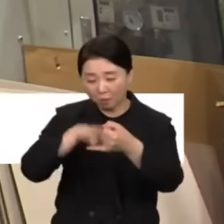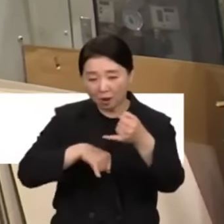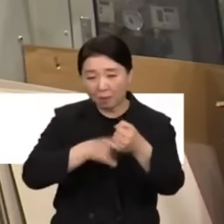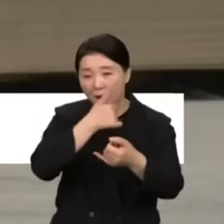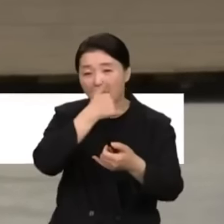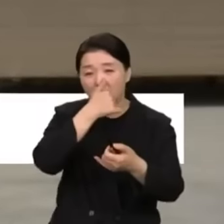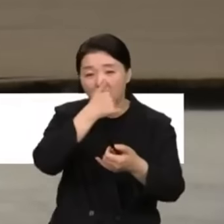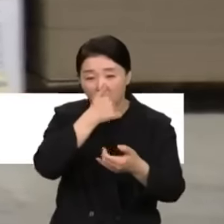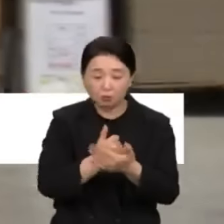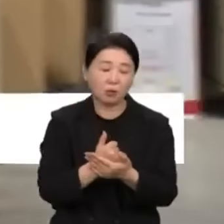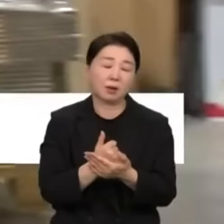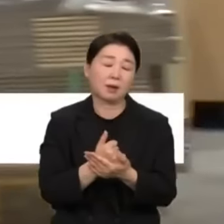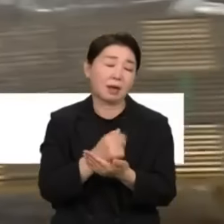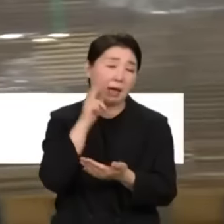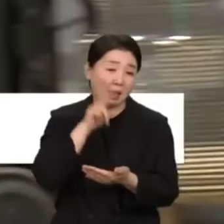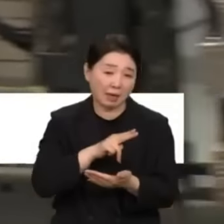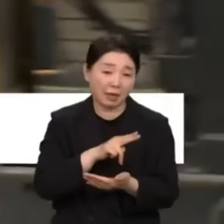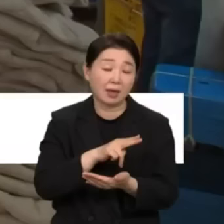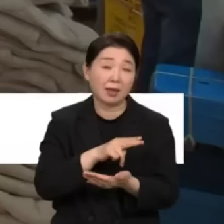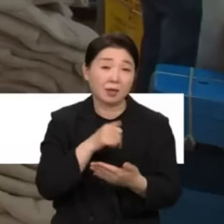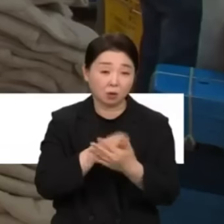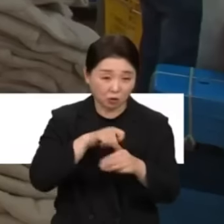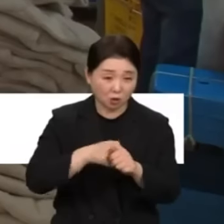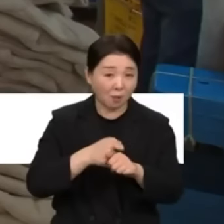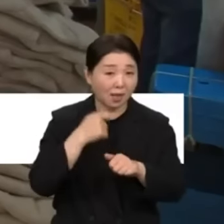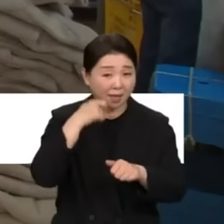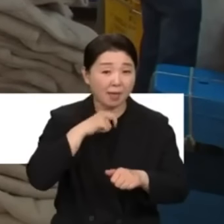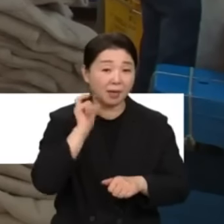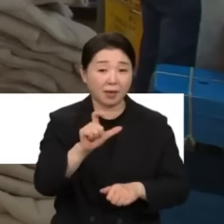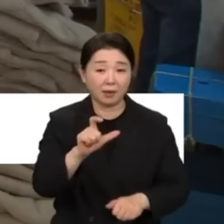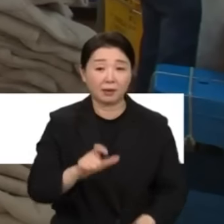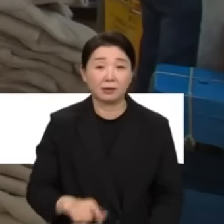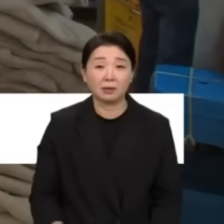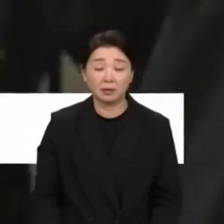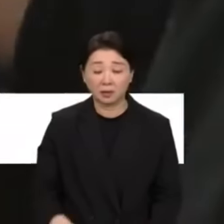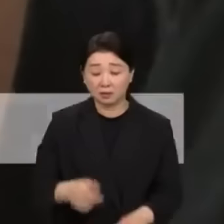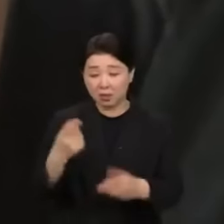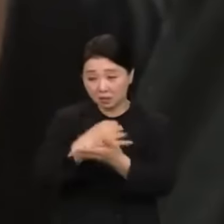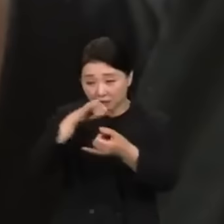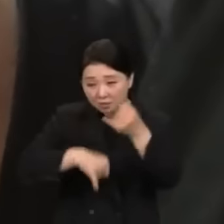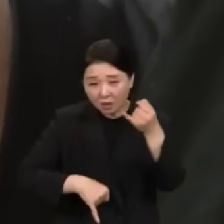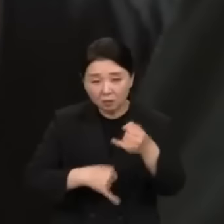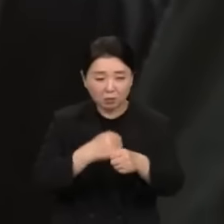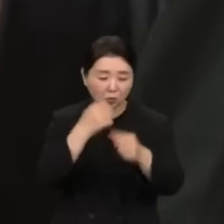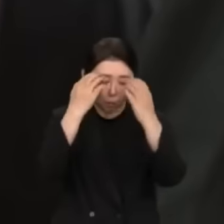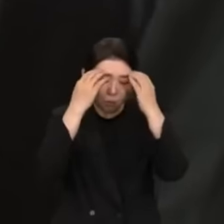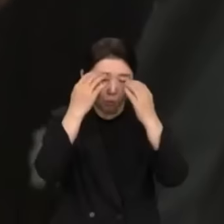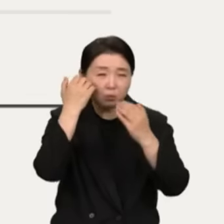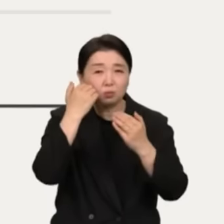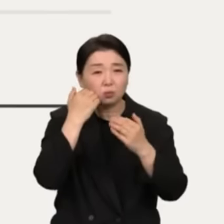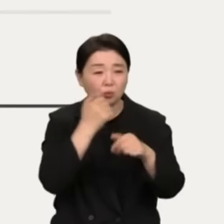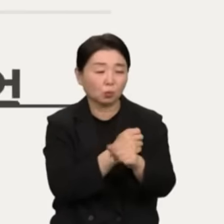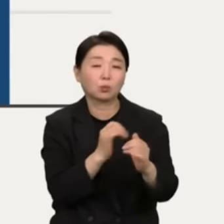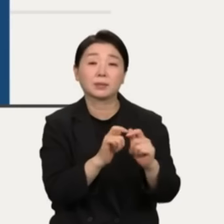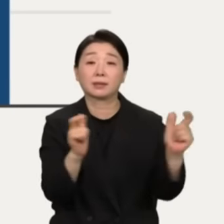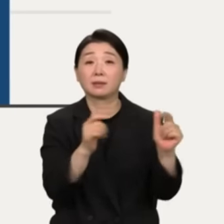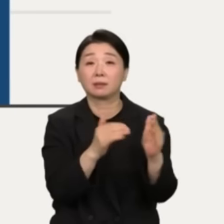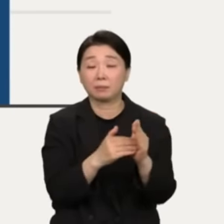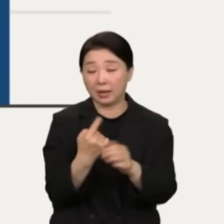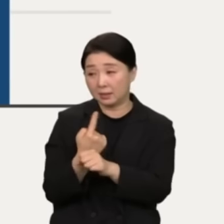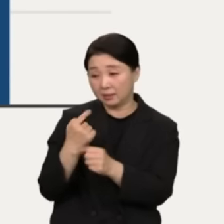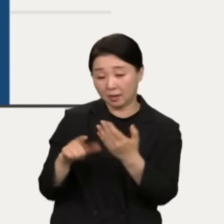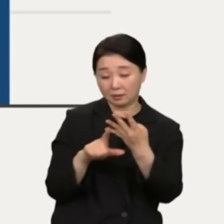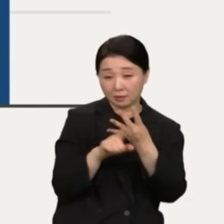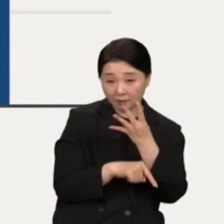보고 처벌을 강화하겠다고 했습니다. 하지만 임금 체불로 고통받는 노동자는 늘고 있습니다. 지난 4월